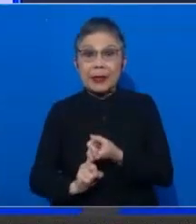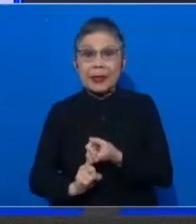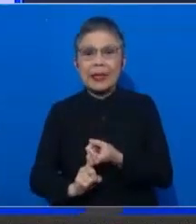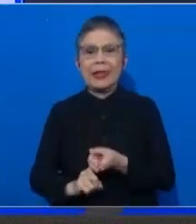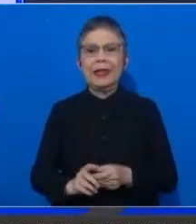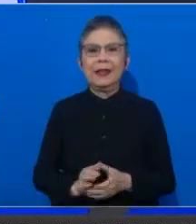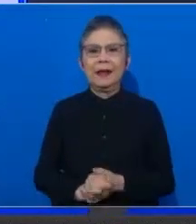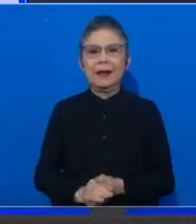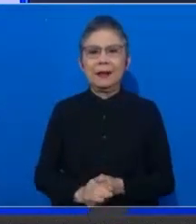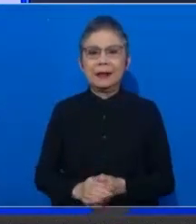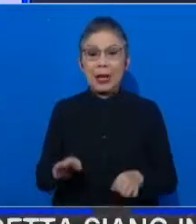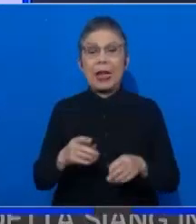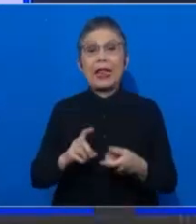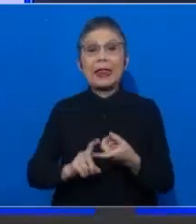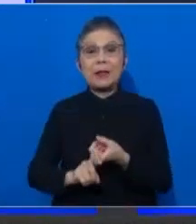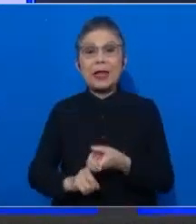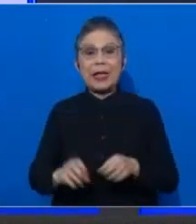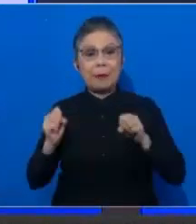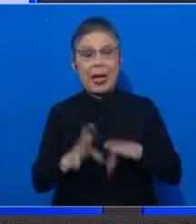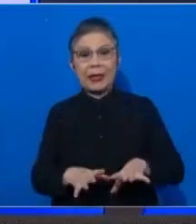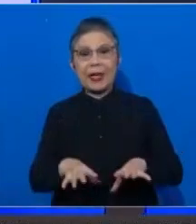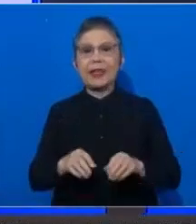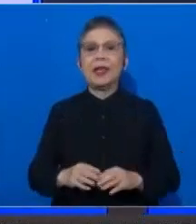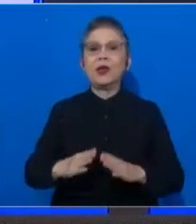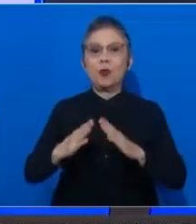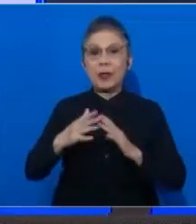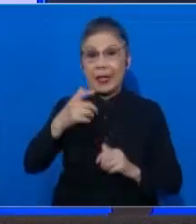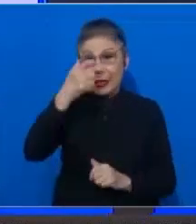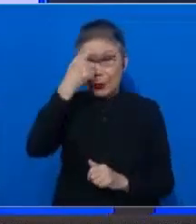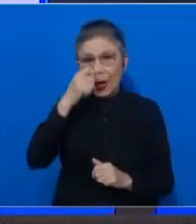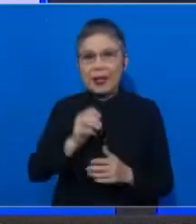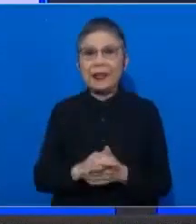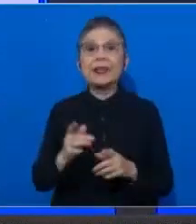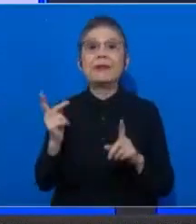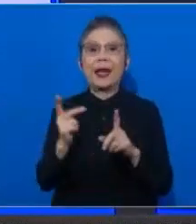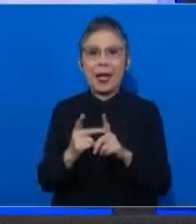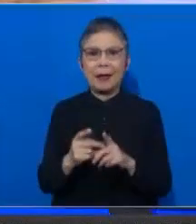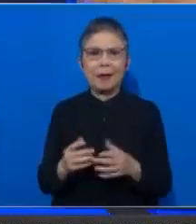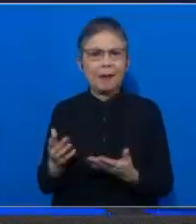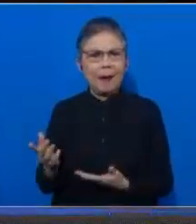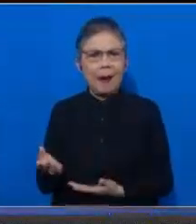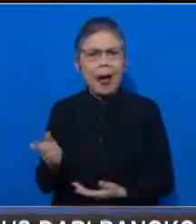milik temannya yang sedang praktek koas di rumah sakit Panti Wiloso, Semarang.